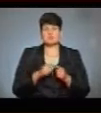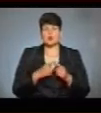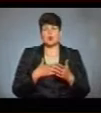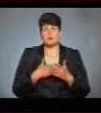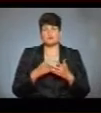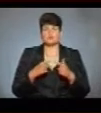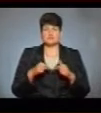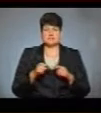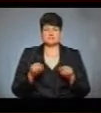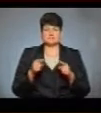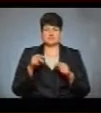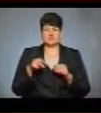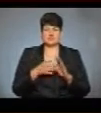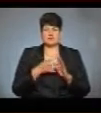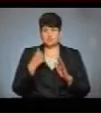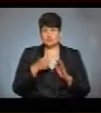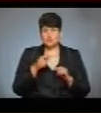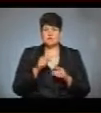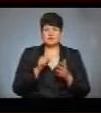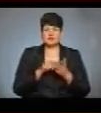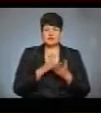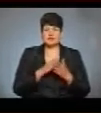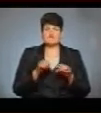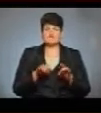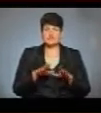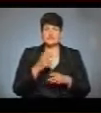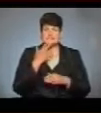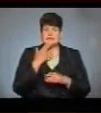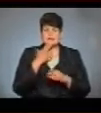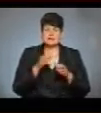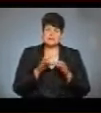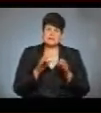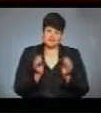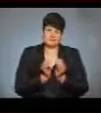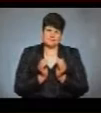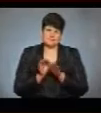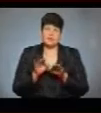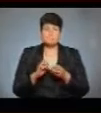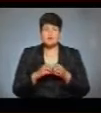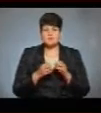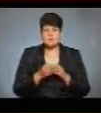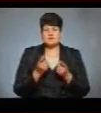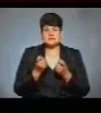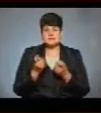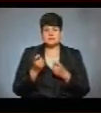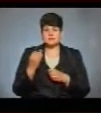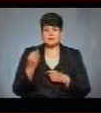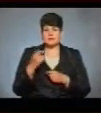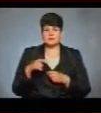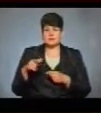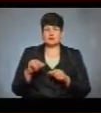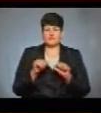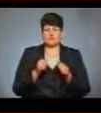заснована в 2009 році. Її метою є вирішення національних і локальних проблем і залучення зацікавлених сторін до